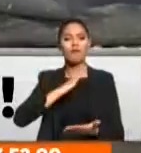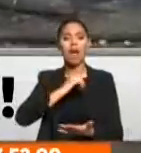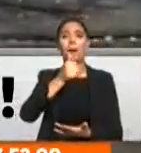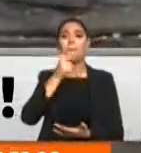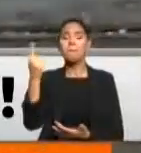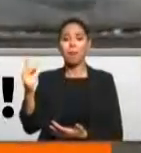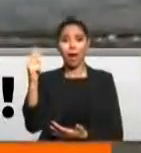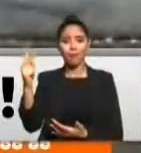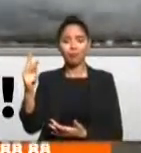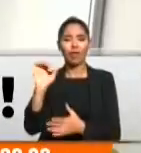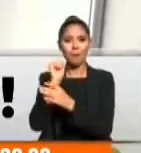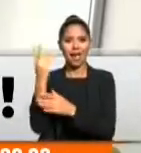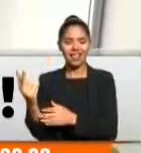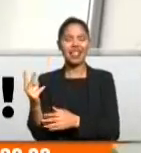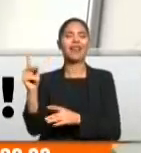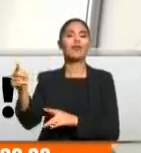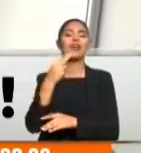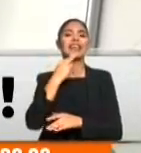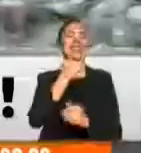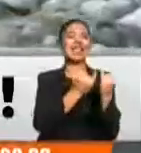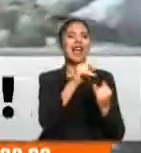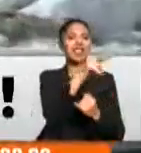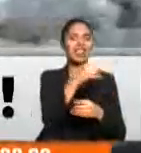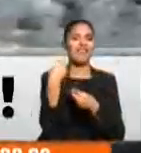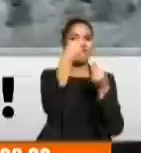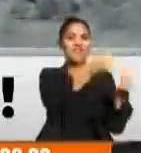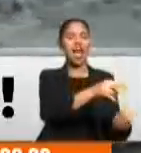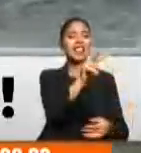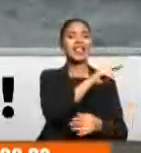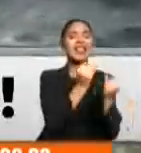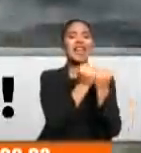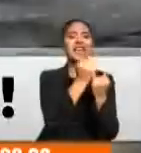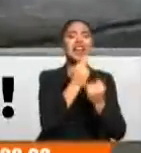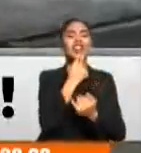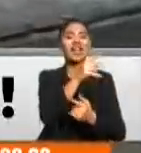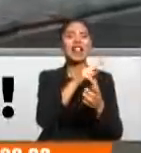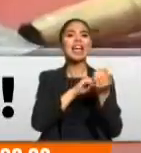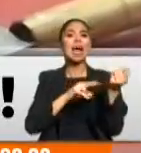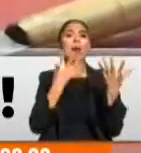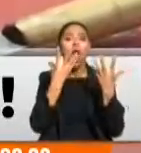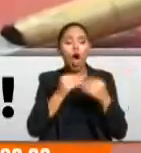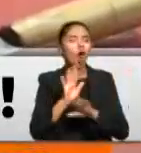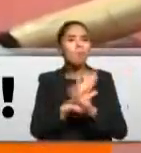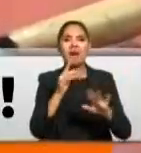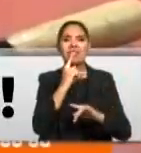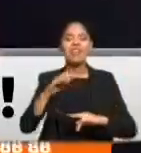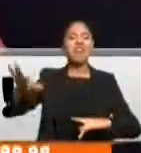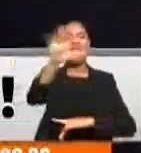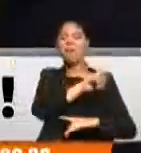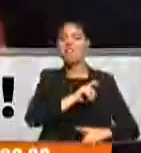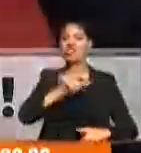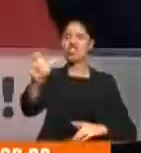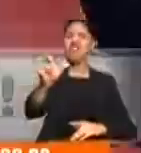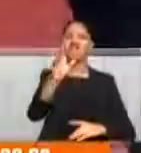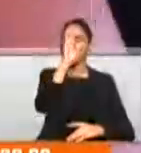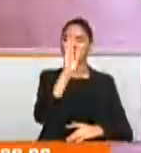kız kardeşler sahip çıktı. Biz yıllardır geliyoruz buraya. İki kardeş kadınlardan kebapçı olmaz diyenlere en güzel cevabı verdi.